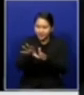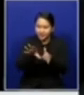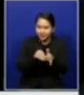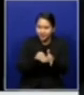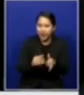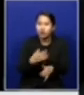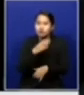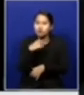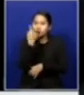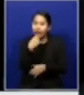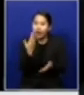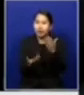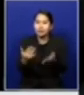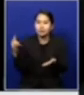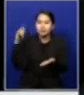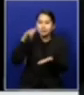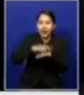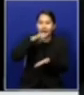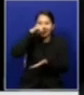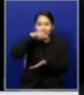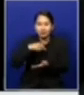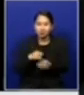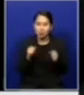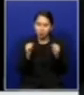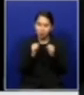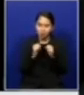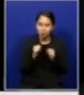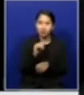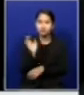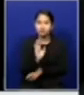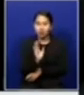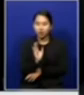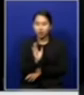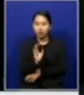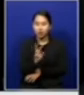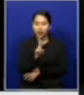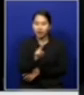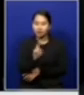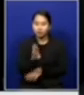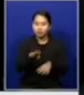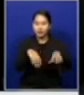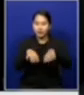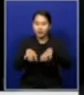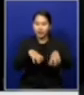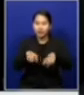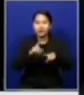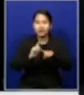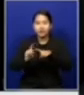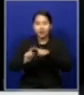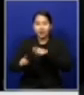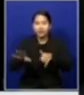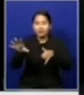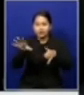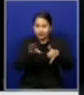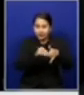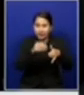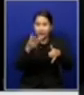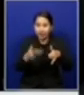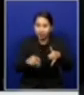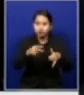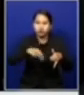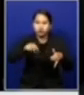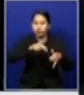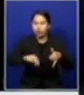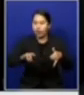เชื้อทำให้เมืองไทยมีการวางระบบต่างๆติดเชื้อแล้วจะได้รับการรักษาอย่างมีคุณภ